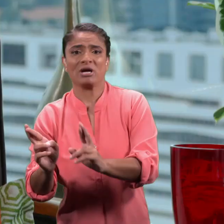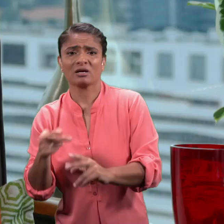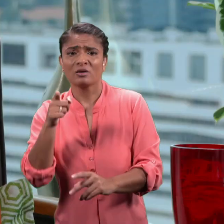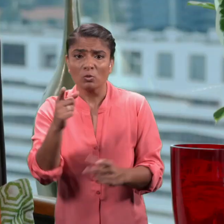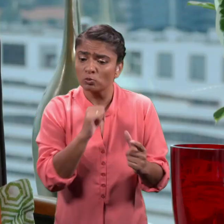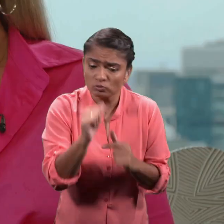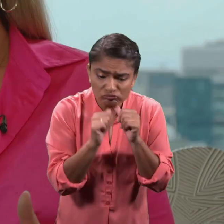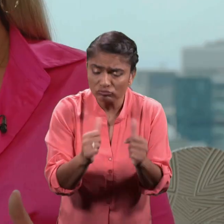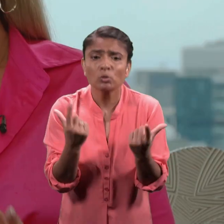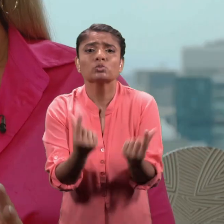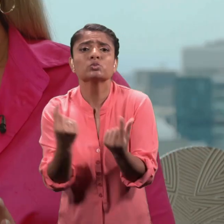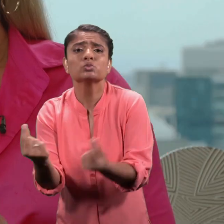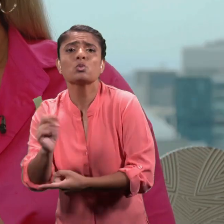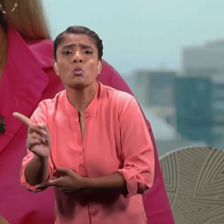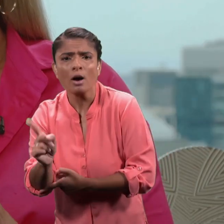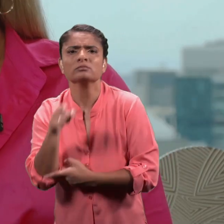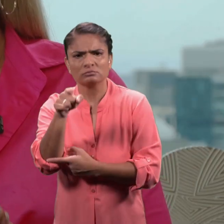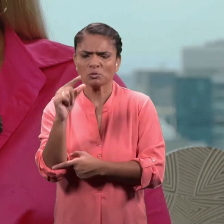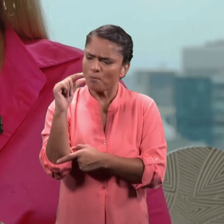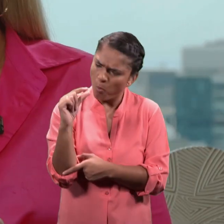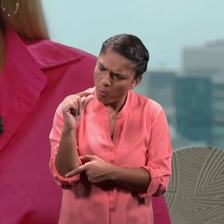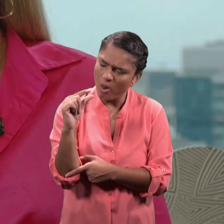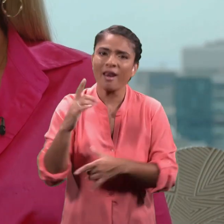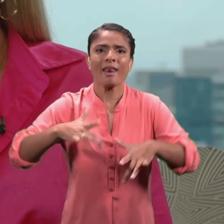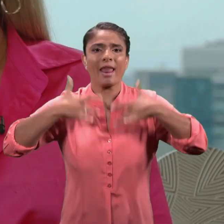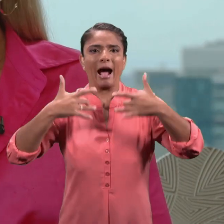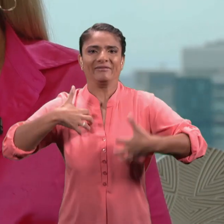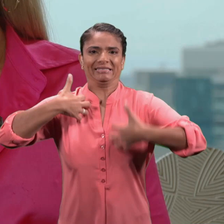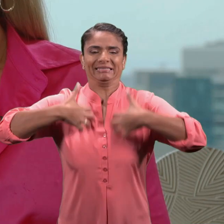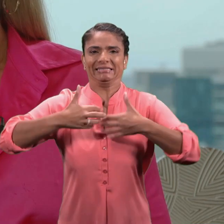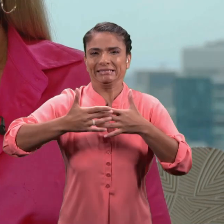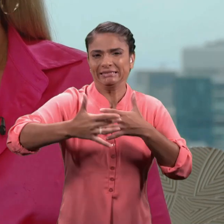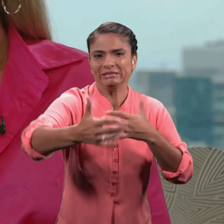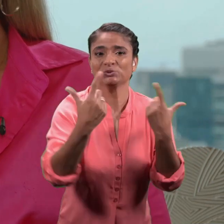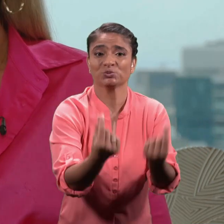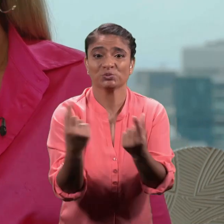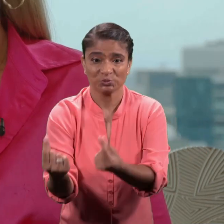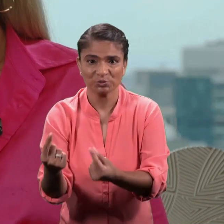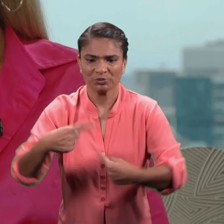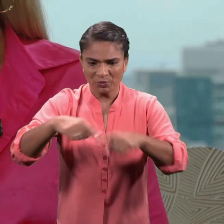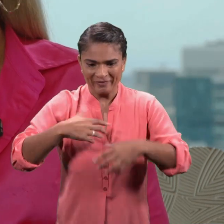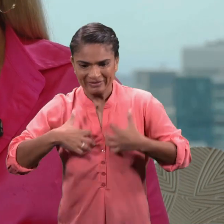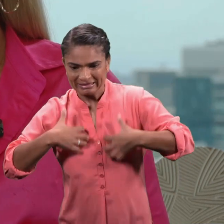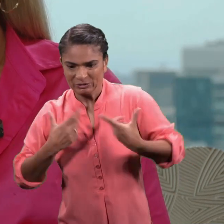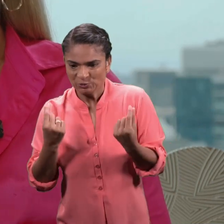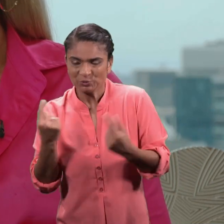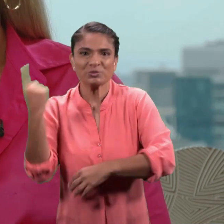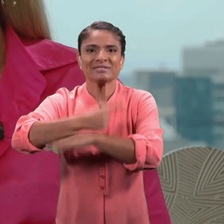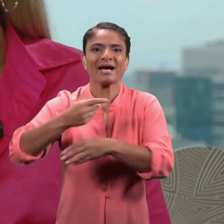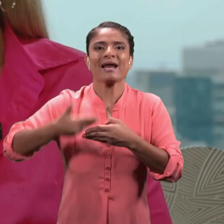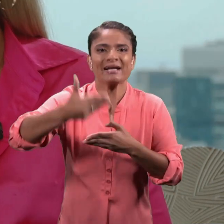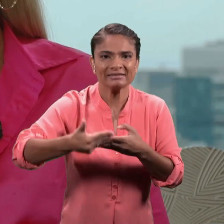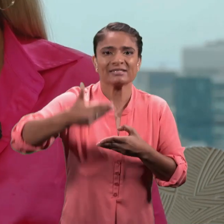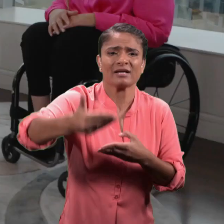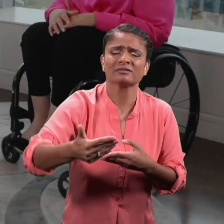dag. En ek sal sê, maak nie saak wat jy doen nie, kry daar ietsie kleins wat jy kan doen sodat jy lus het vir die lewe en dat sodat jy lus het vir